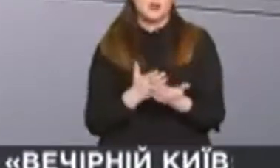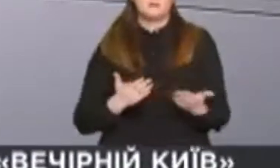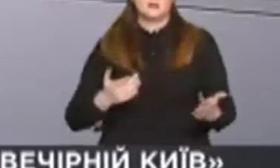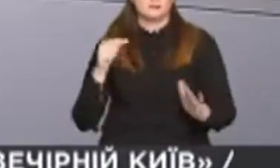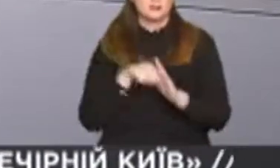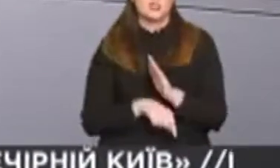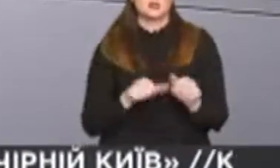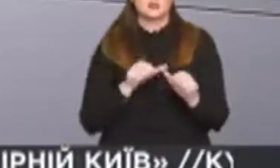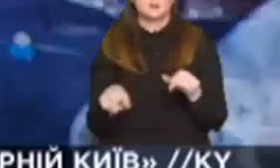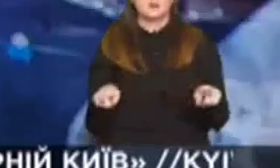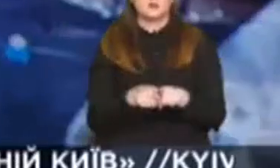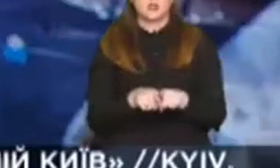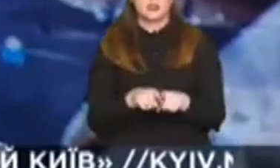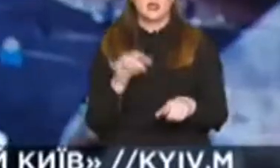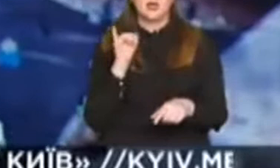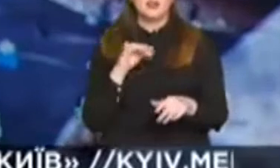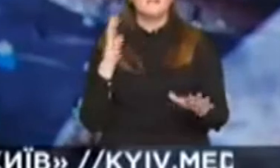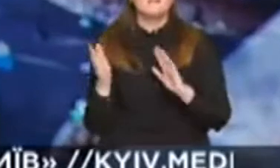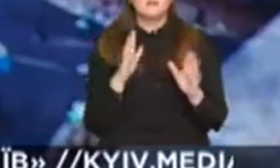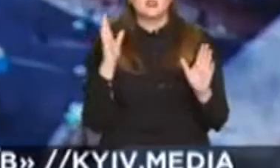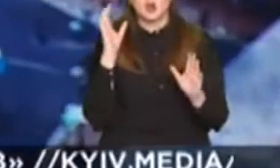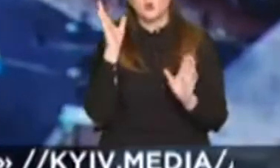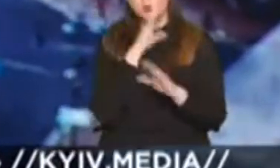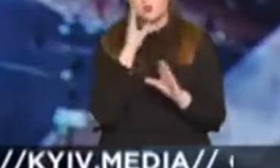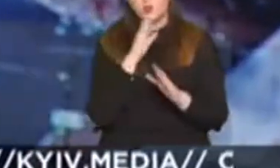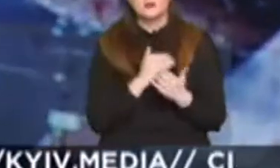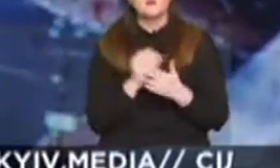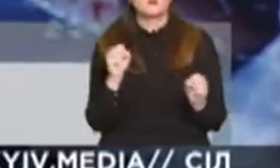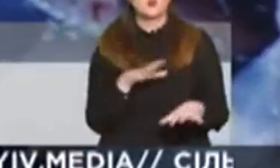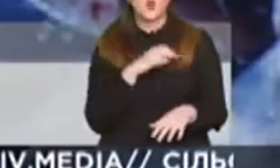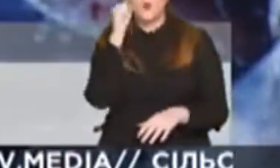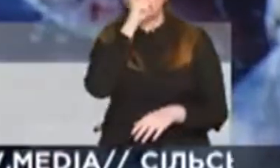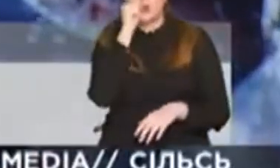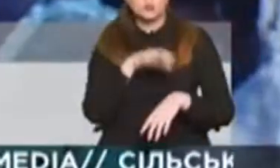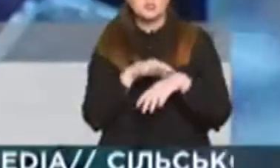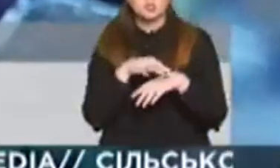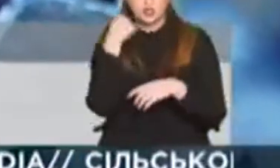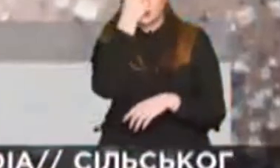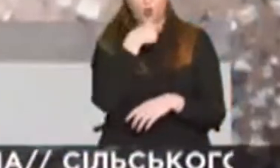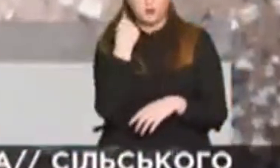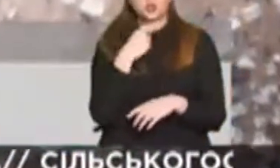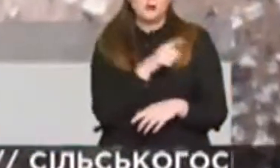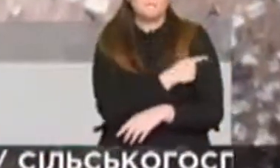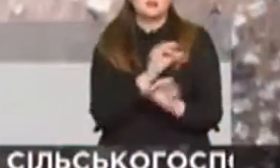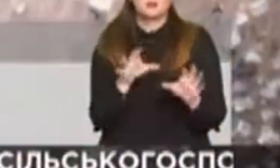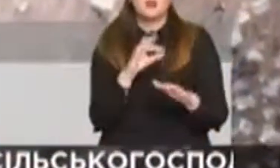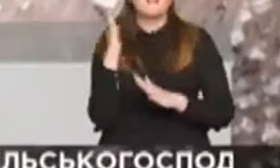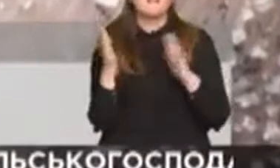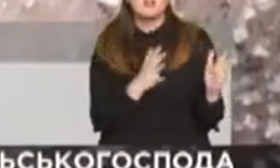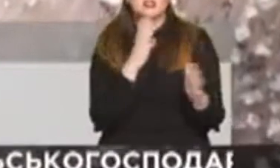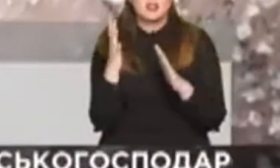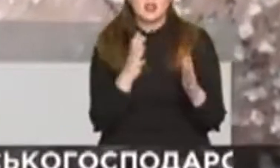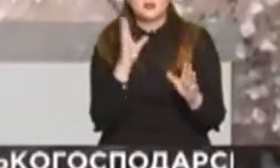значення. Саме у таку морозну та ще й вітряну погоду висока ймовірність обморозити шкіру обличчя. Медики пояснюють, вітряна